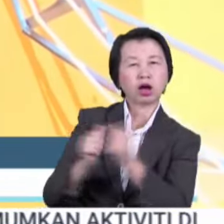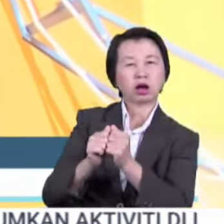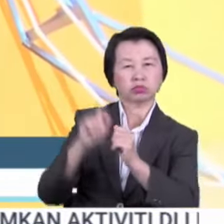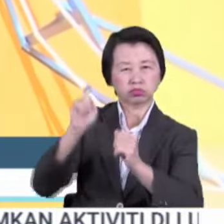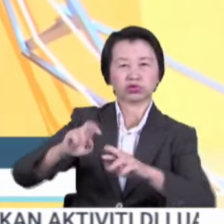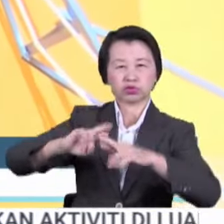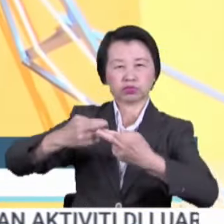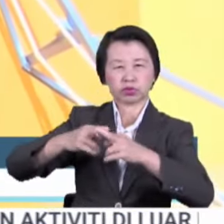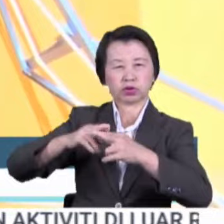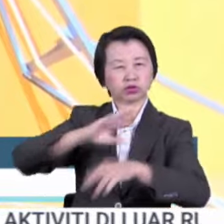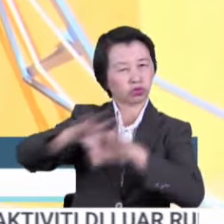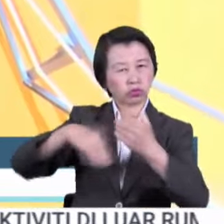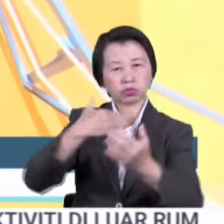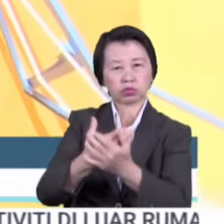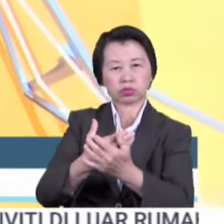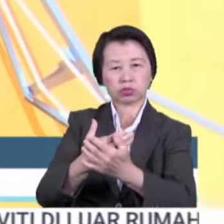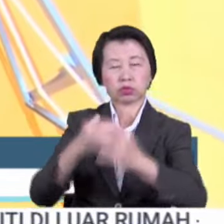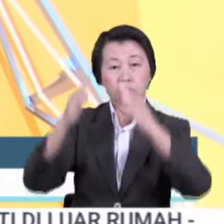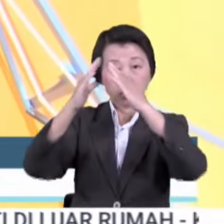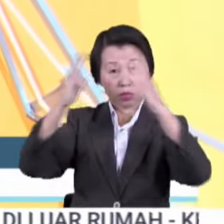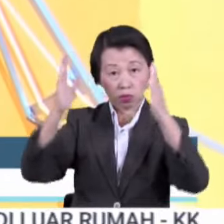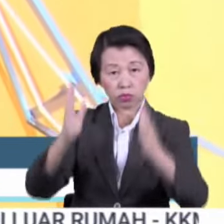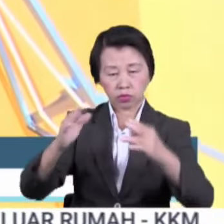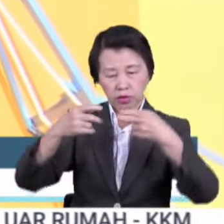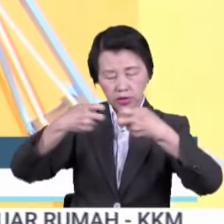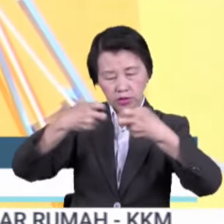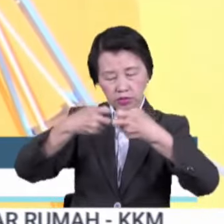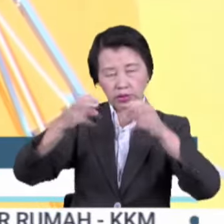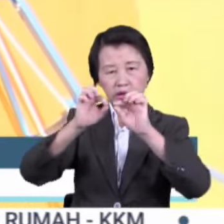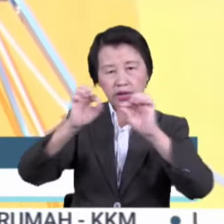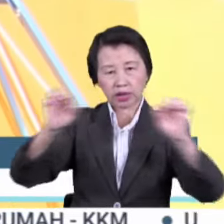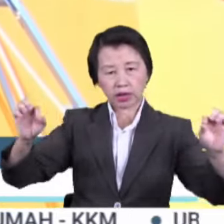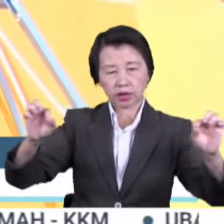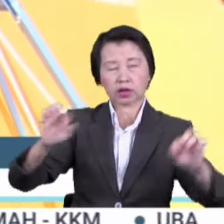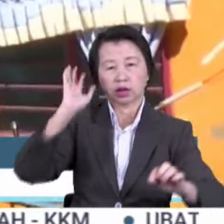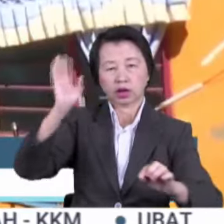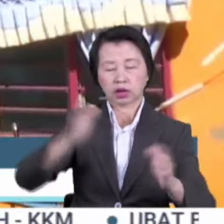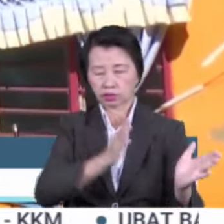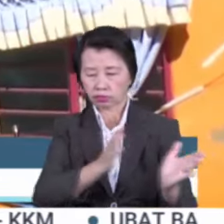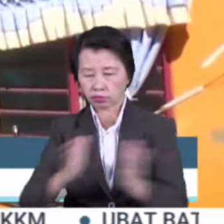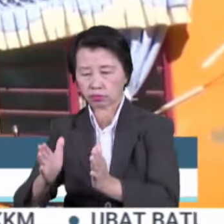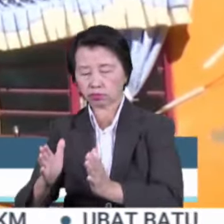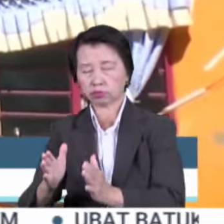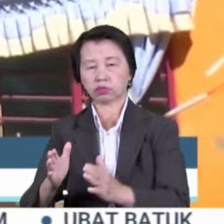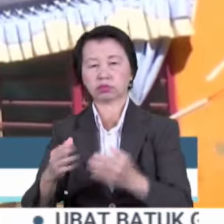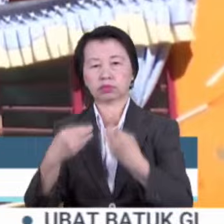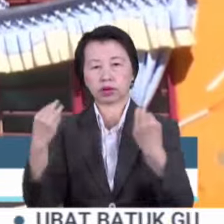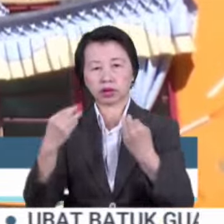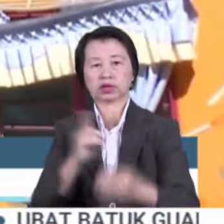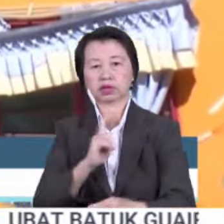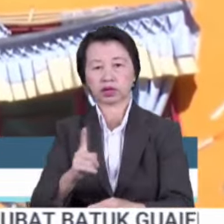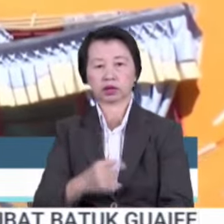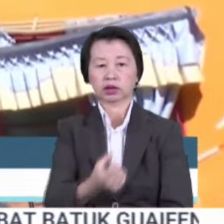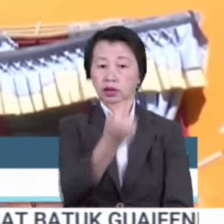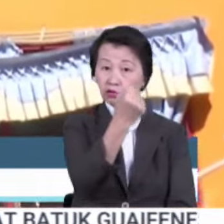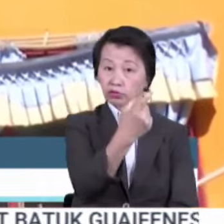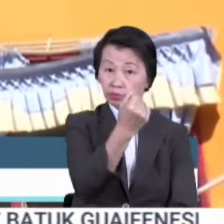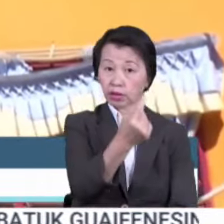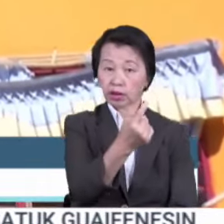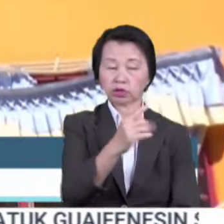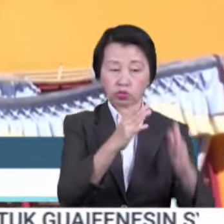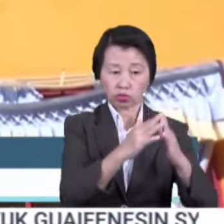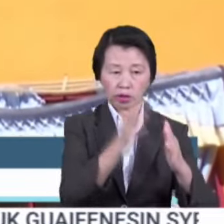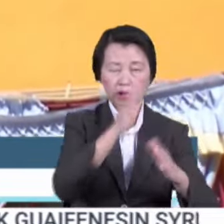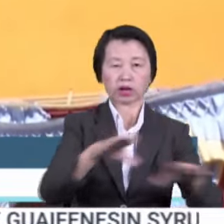pembaikan menyeluruh melibatkan struktur Bumbung dan pendawaan electric ia akan diselaras buah lagi akan diselaras